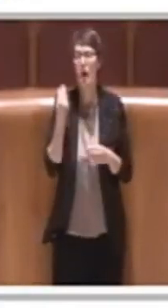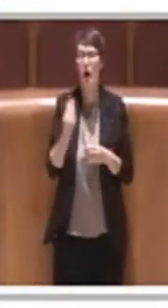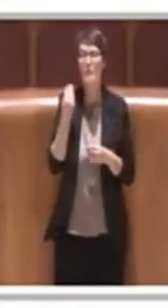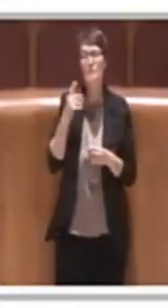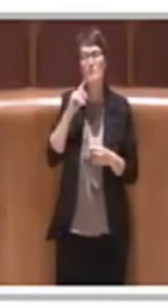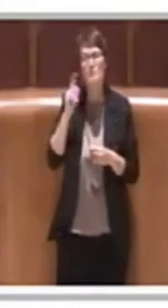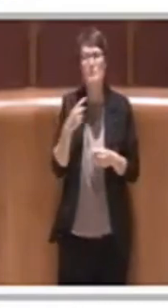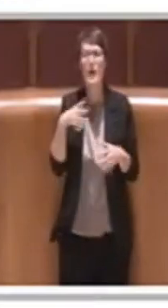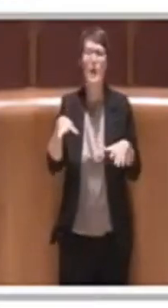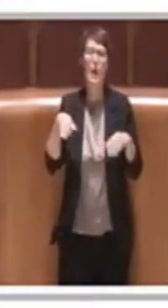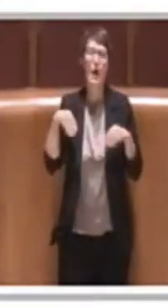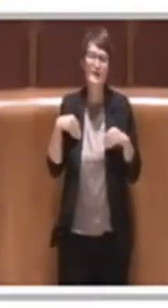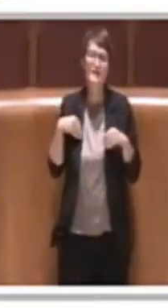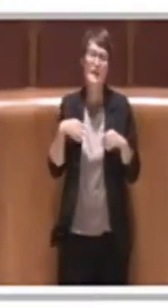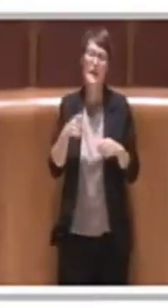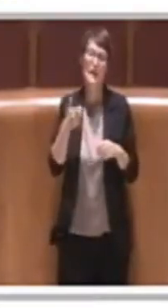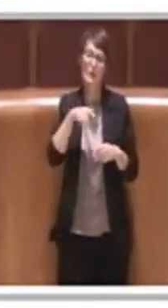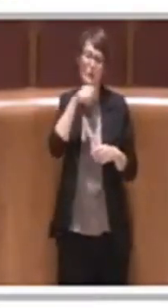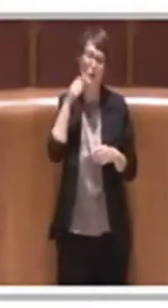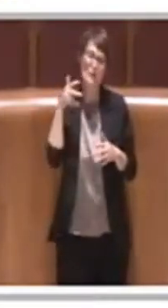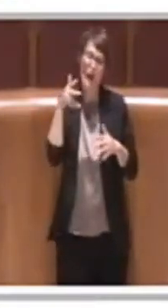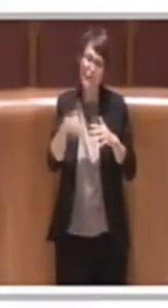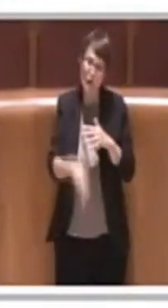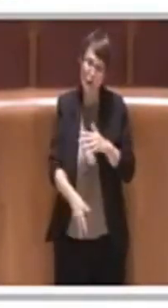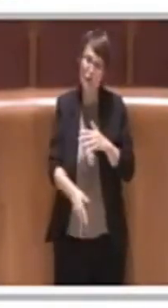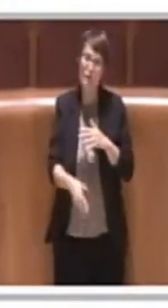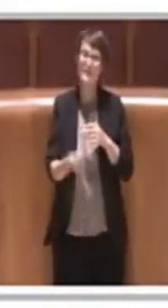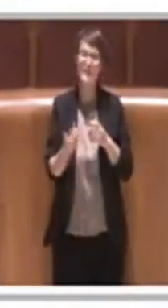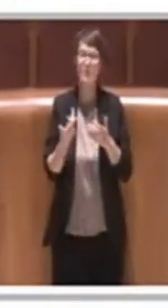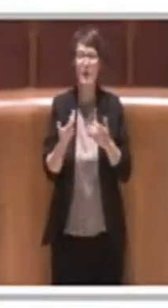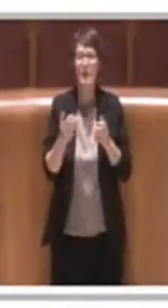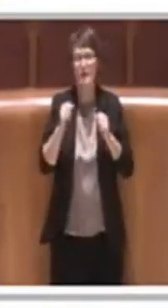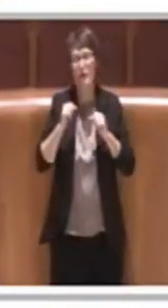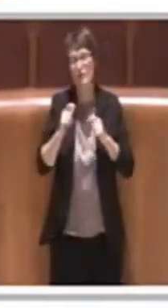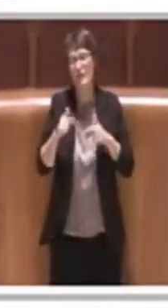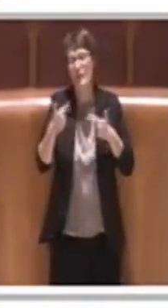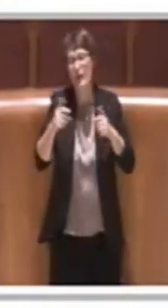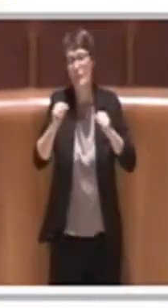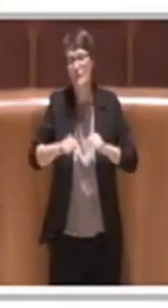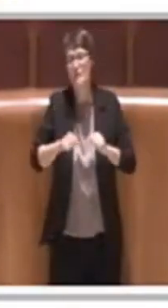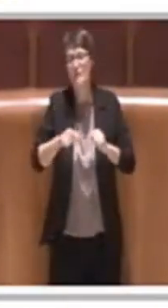approfondimenti e far sì che il documento possa eventualmente essere ripresentato migliorandolo. Grazie.